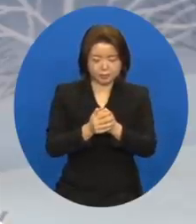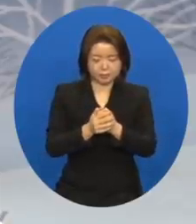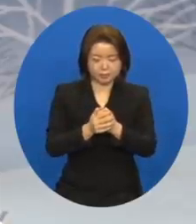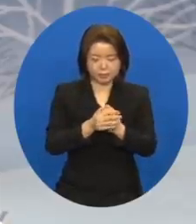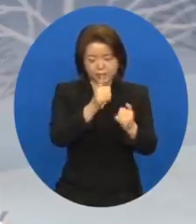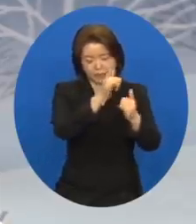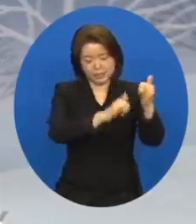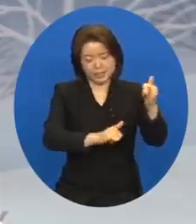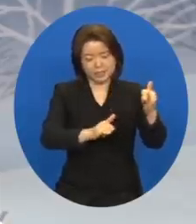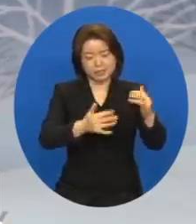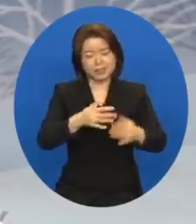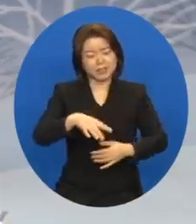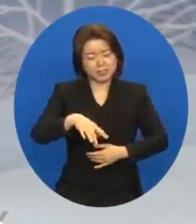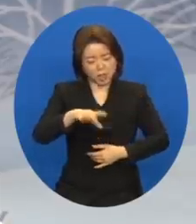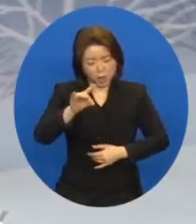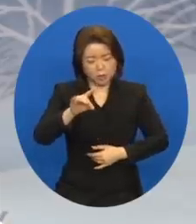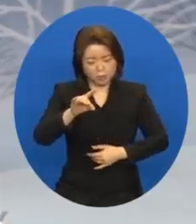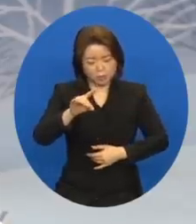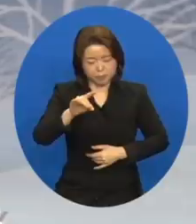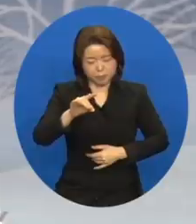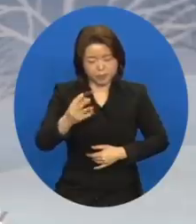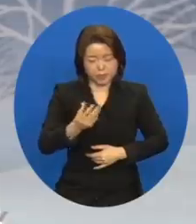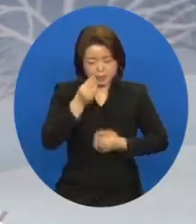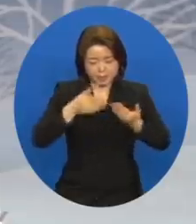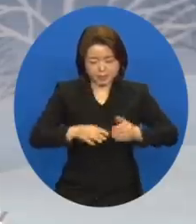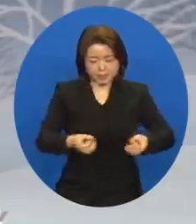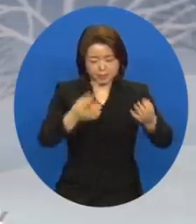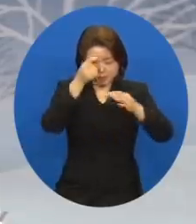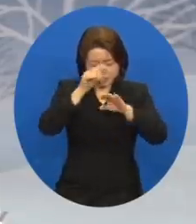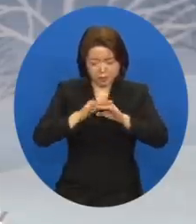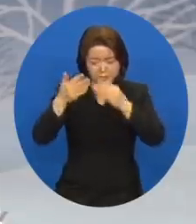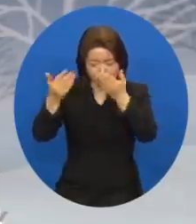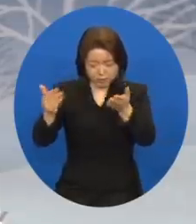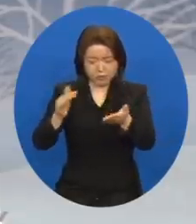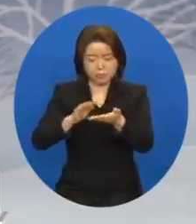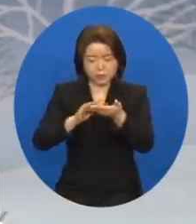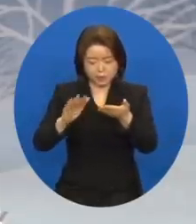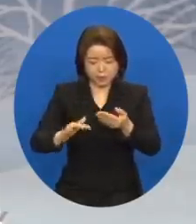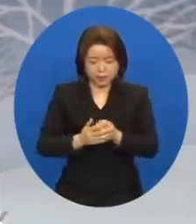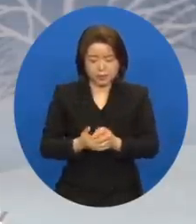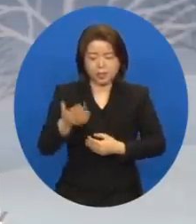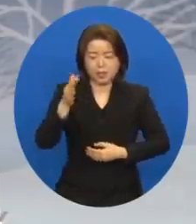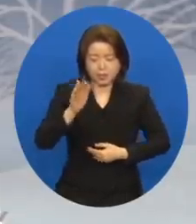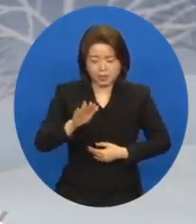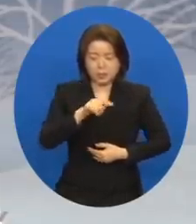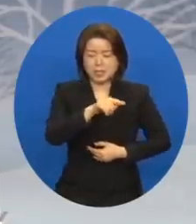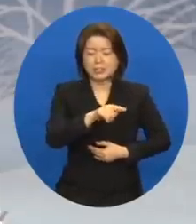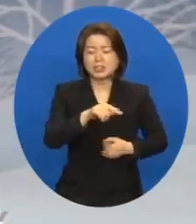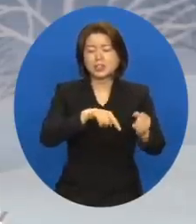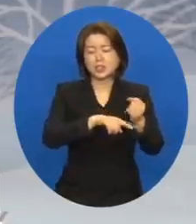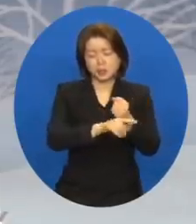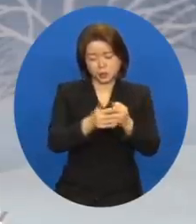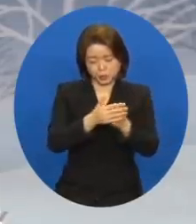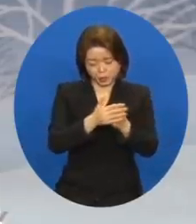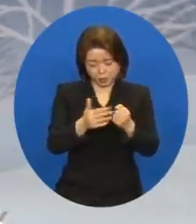초유의 성탄절 예배를 드립니다. 그러나 하나님, 그런 까닭에